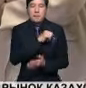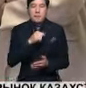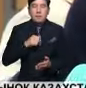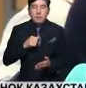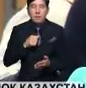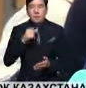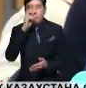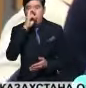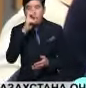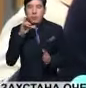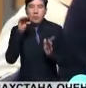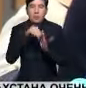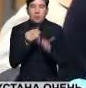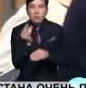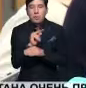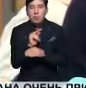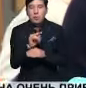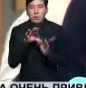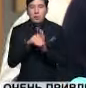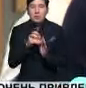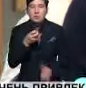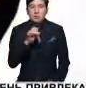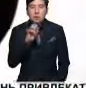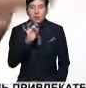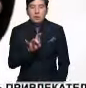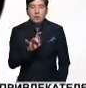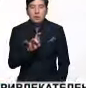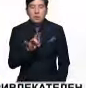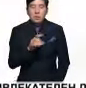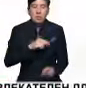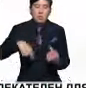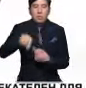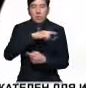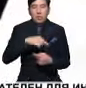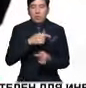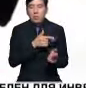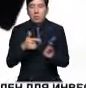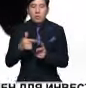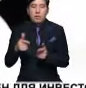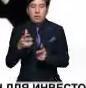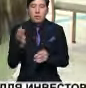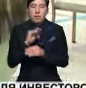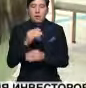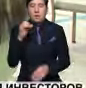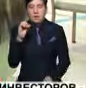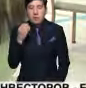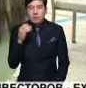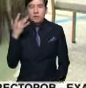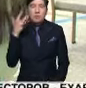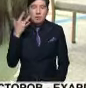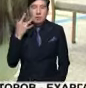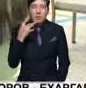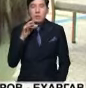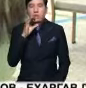привлекательная страна для инвестиций в регионе. По словам Жанны Байдашевой, в нашу страну готовы вкладывать в основном инвесторы из Европы, США и